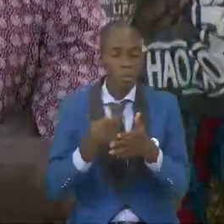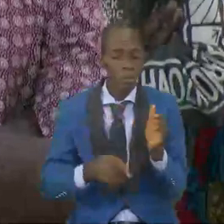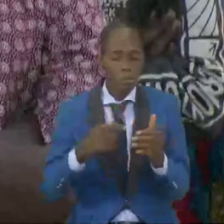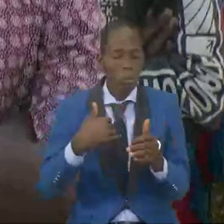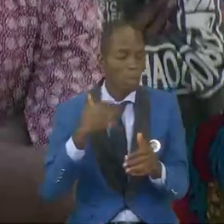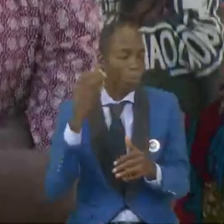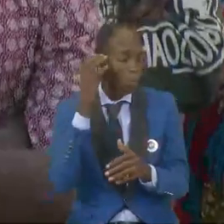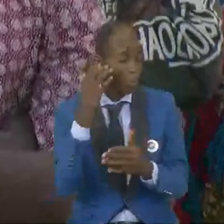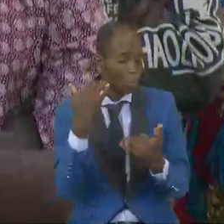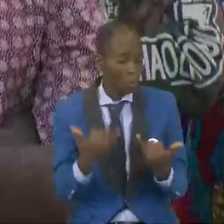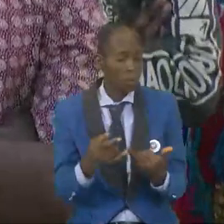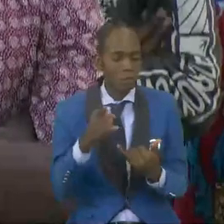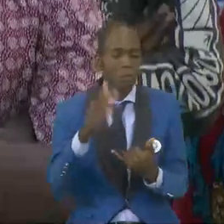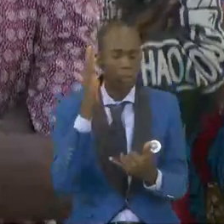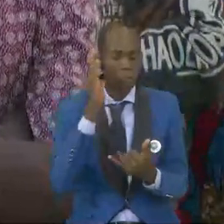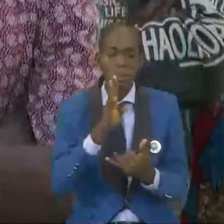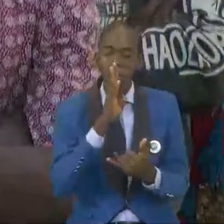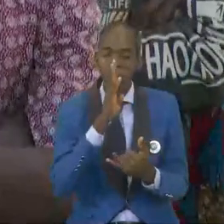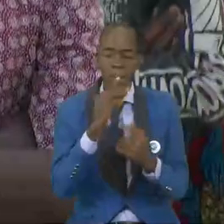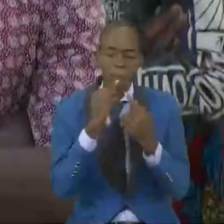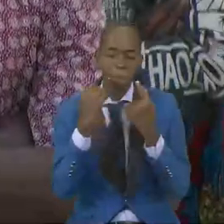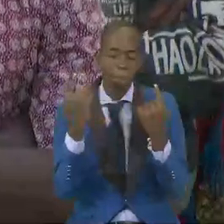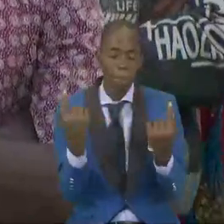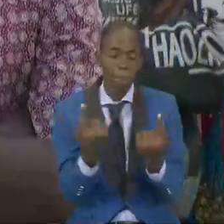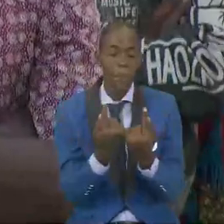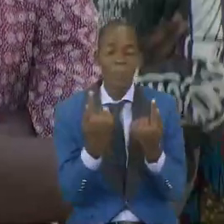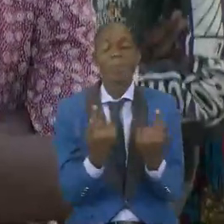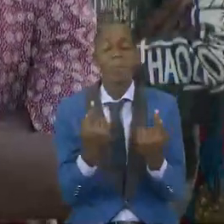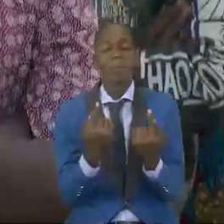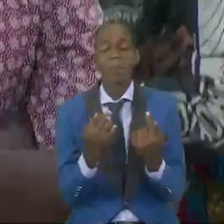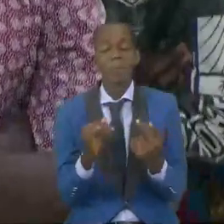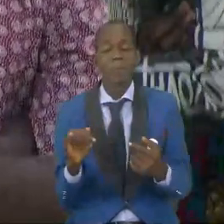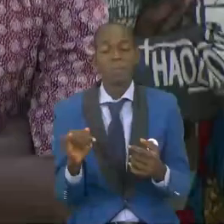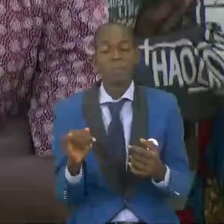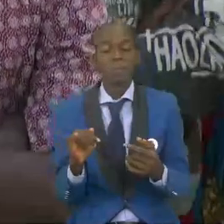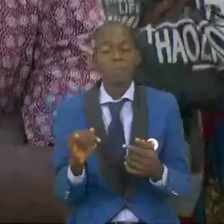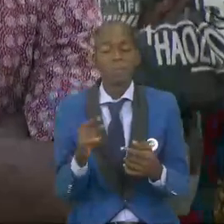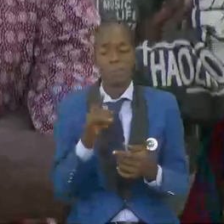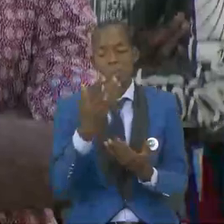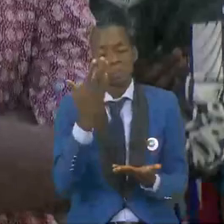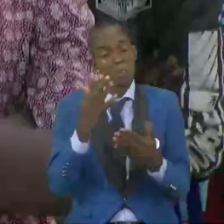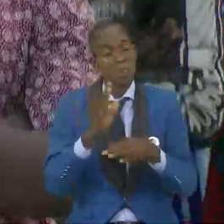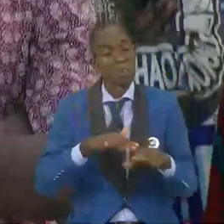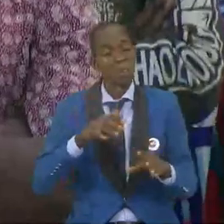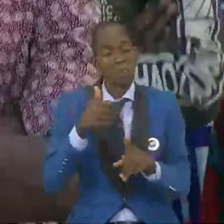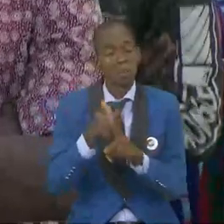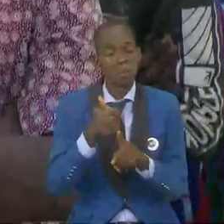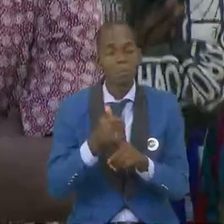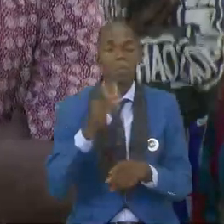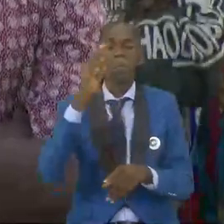contraire à ce que tu viens d'entendre, tu seras en train de pécher.